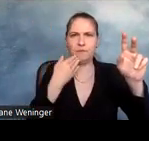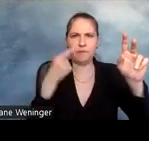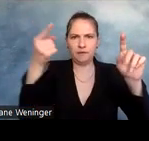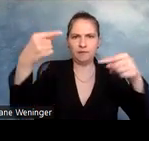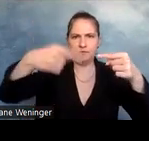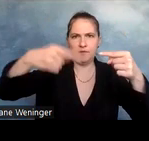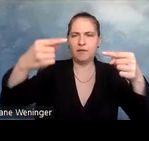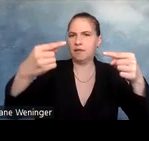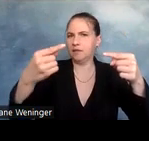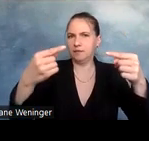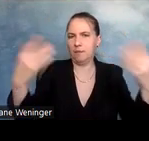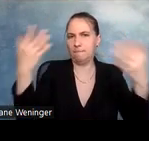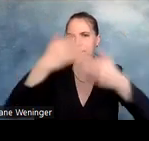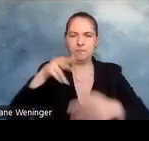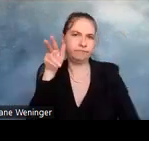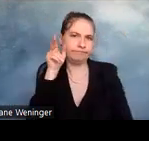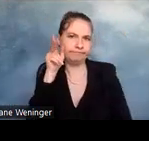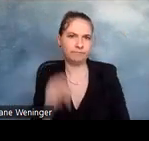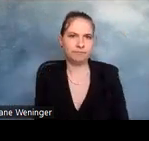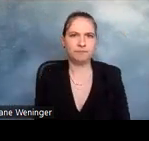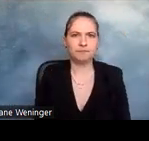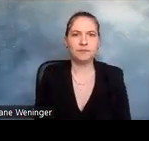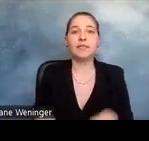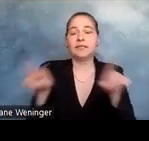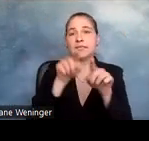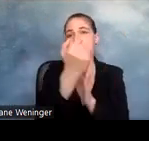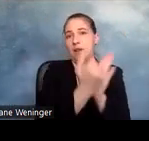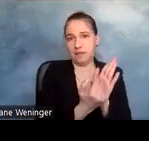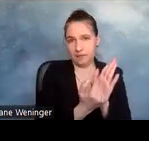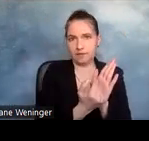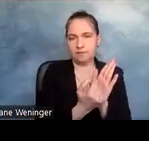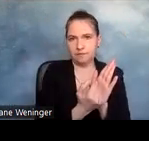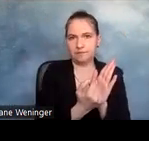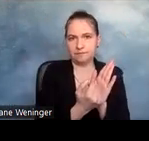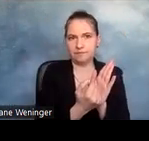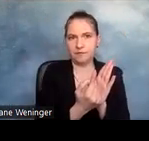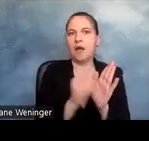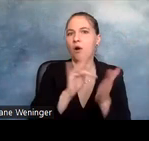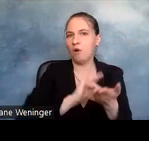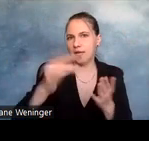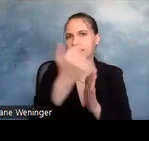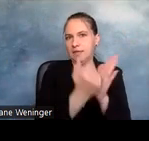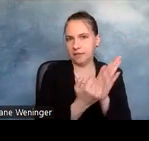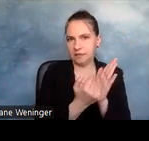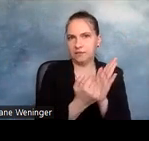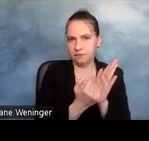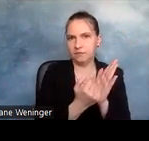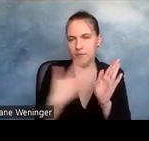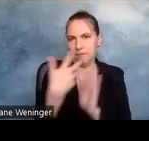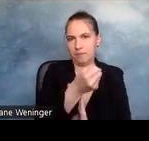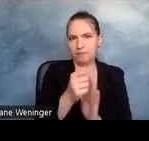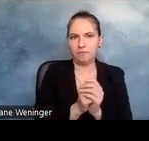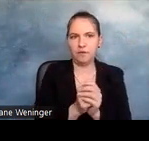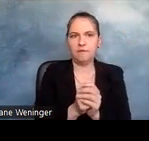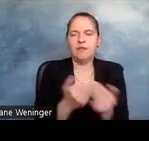ja. Und genau das Gleiche auch für Listen. Also hier haben wir auch den Checkpunkt, es sind keine leeren Listen vorhanden. Das ist auch wieder, da hat man vielleicht